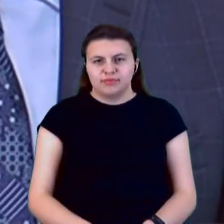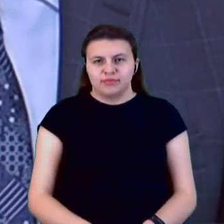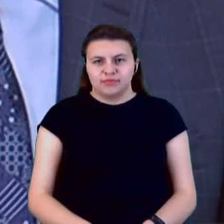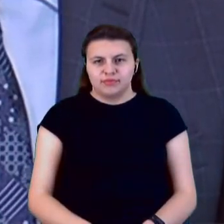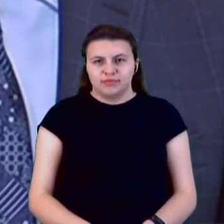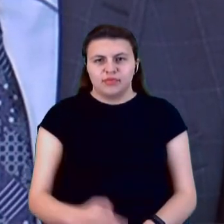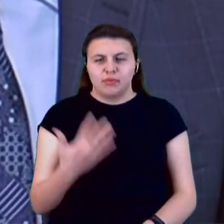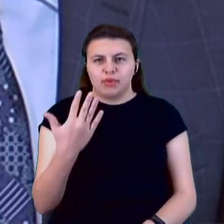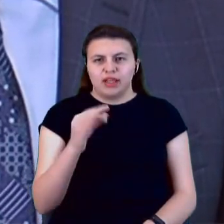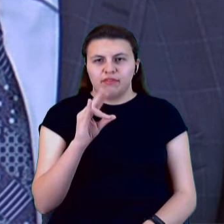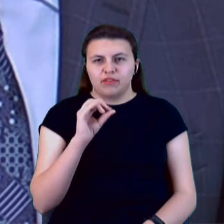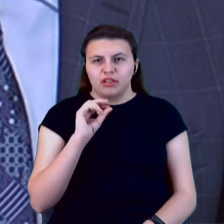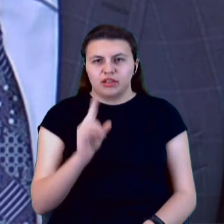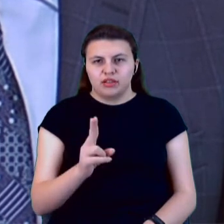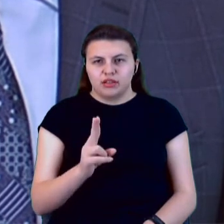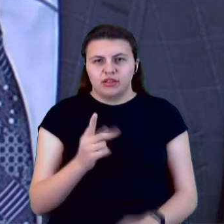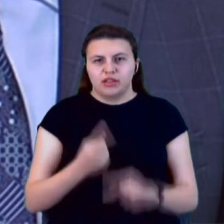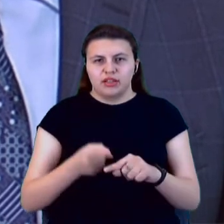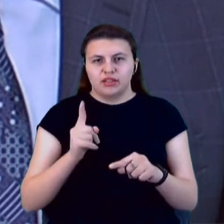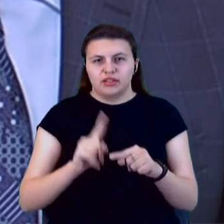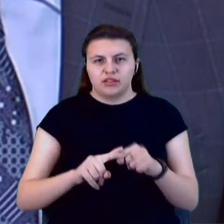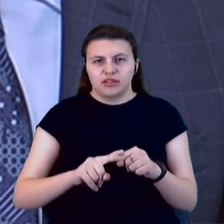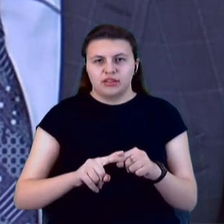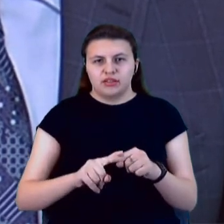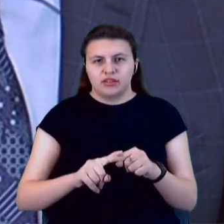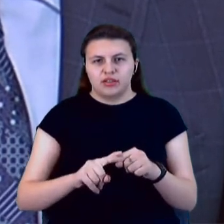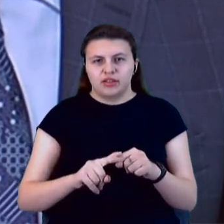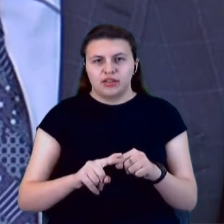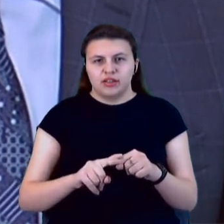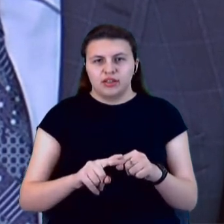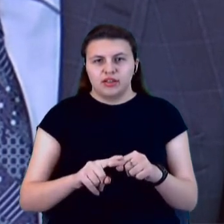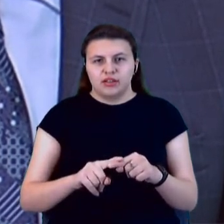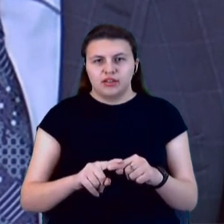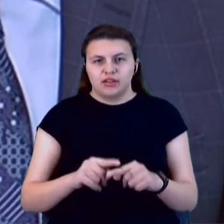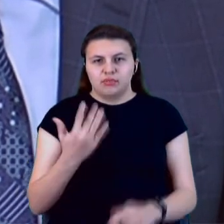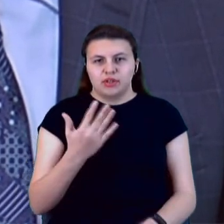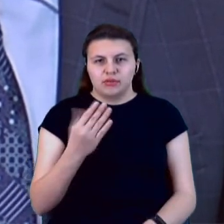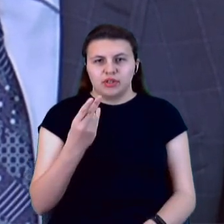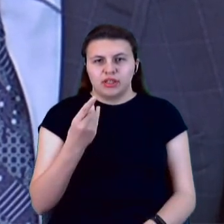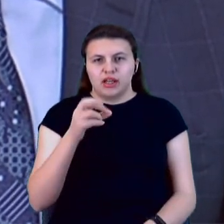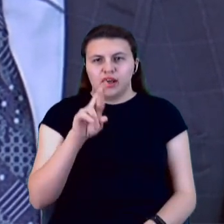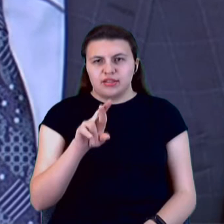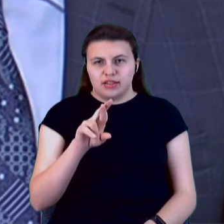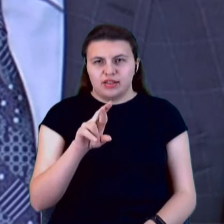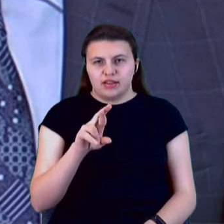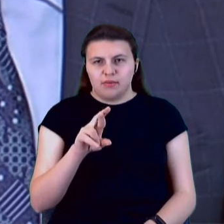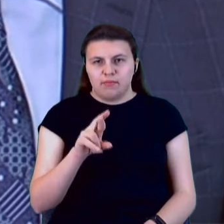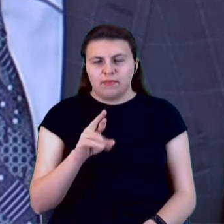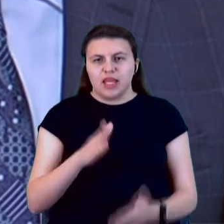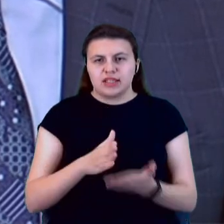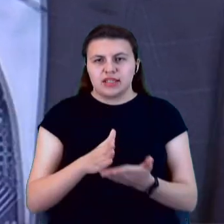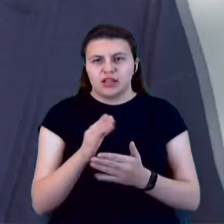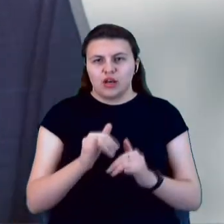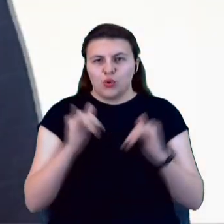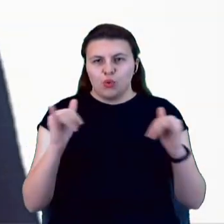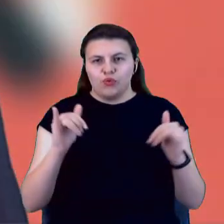П'ятий виклик – це, зараз порахую, п'ятий виклик – це міграція. Стратегія розвитку міста Краматорськ